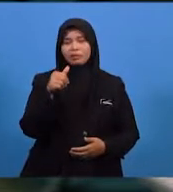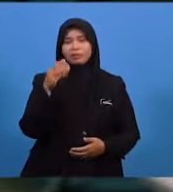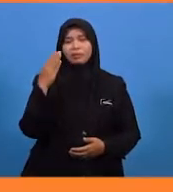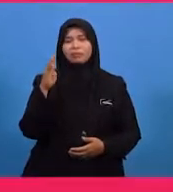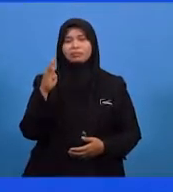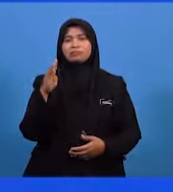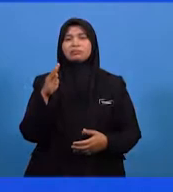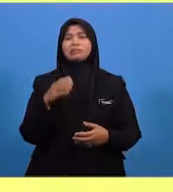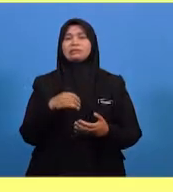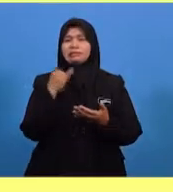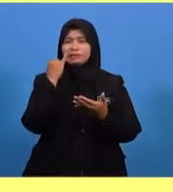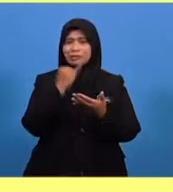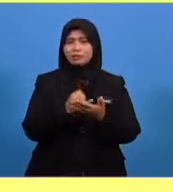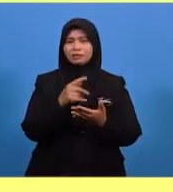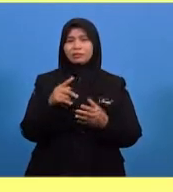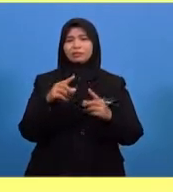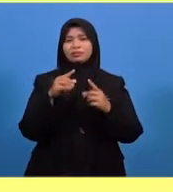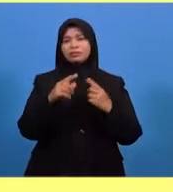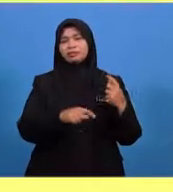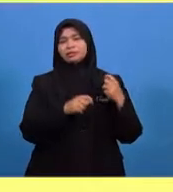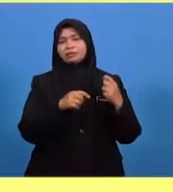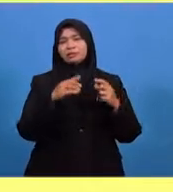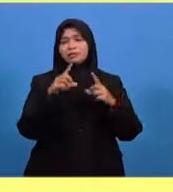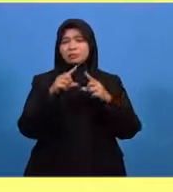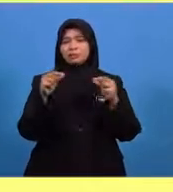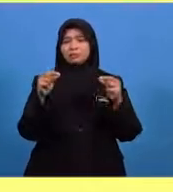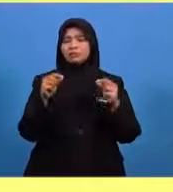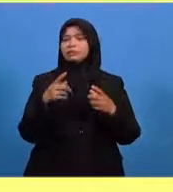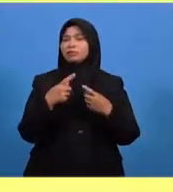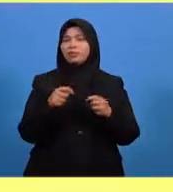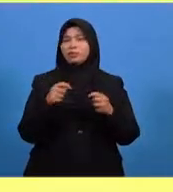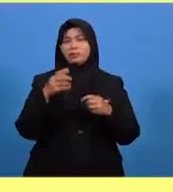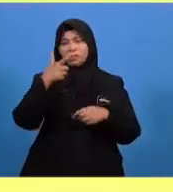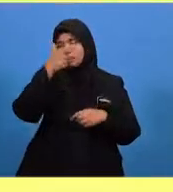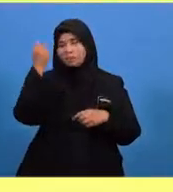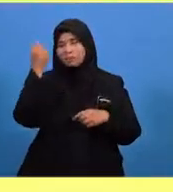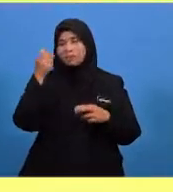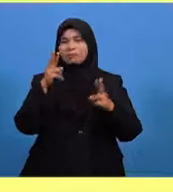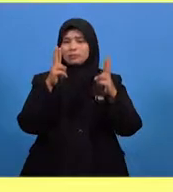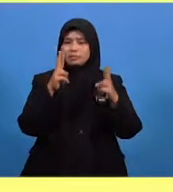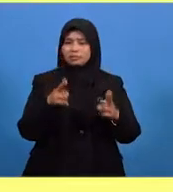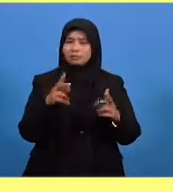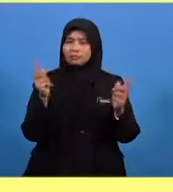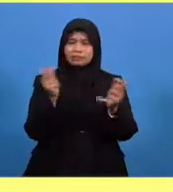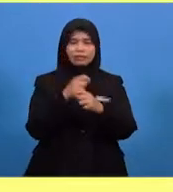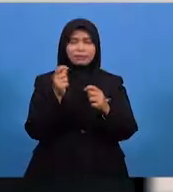jepun telah Mencetuskan perjuangan rakyat menentang pendudukan Jepang